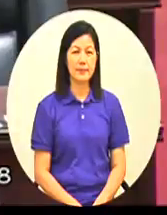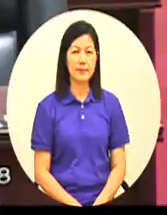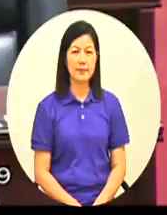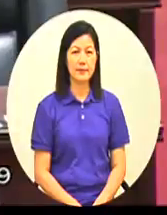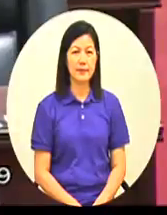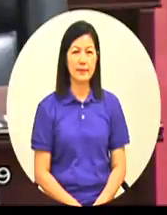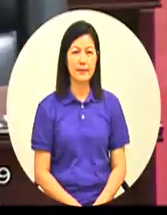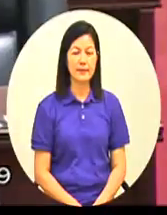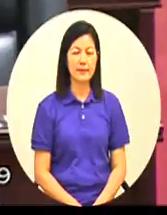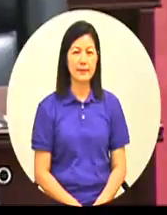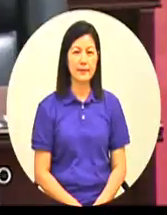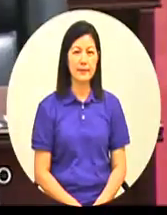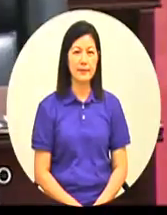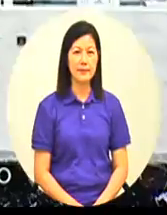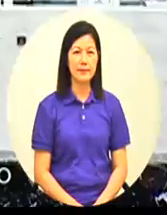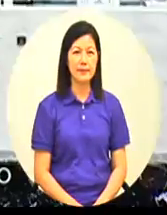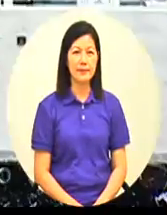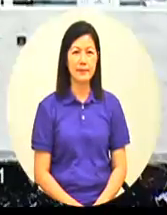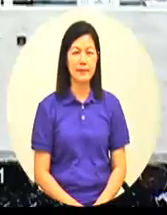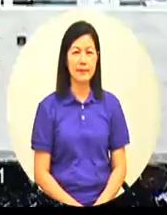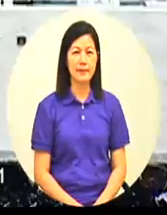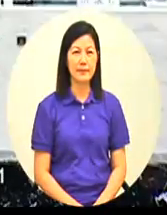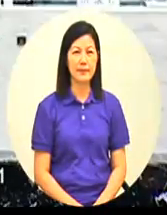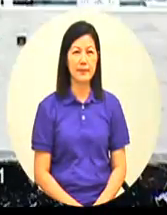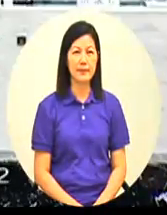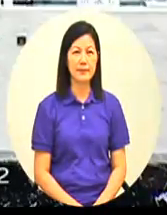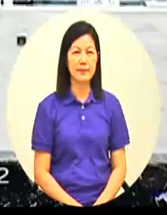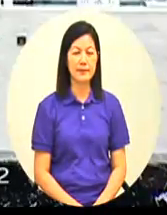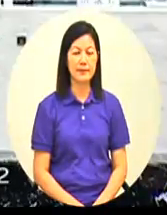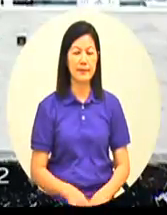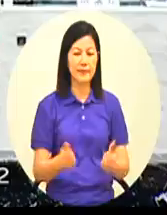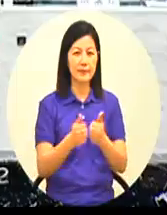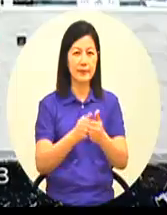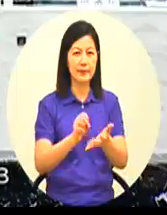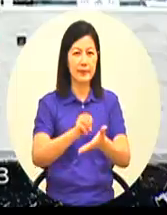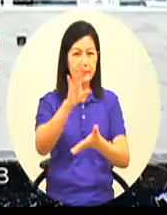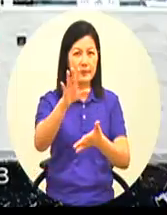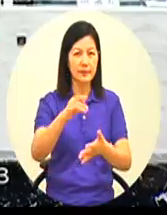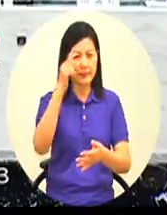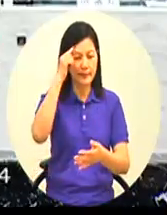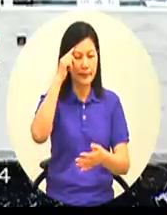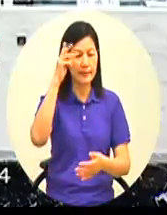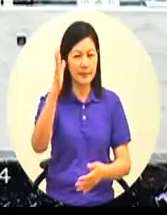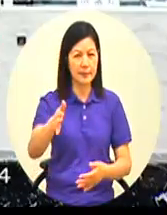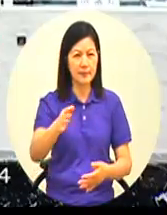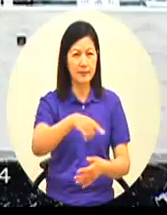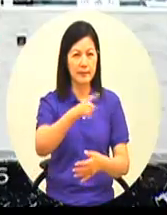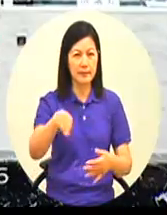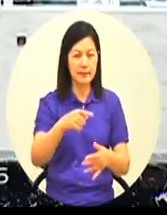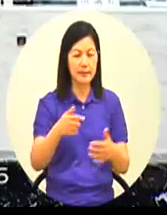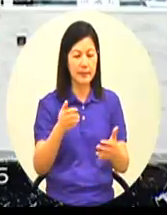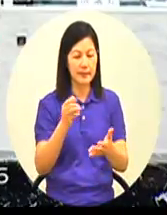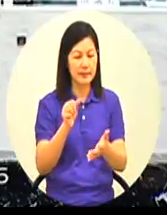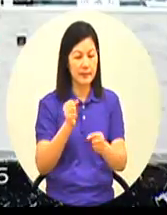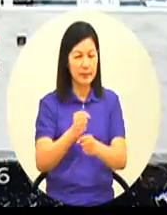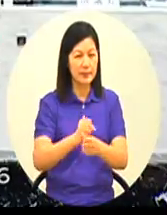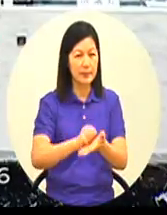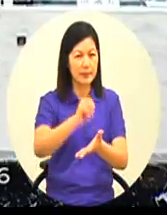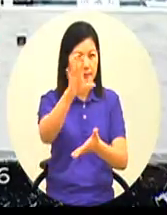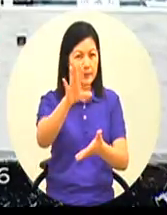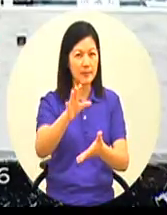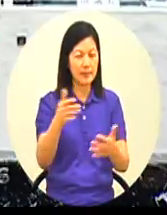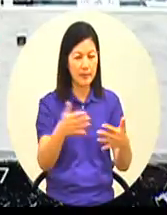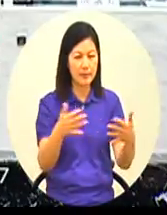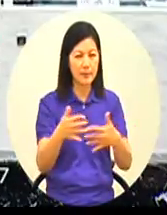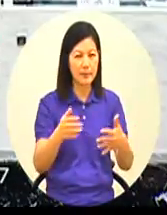好，好，谢谢。好，向大会报告，两天半的民政部门业务报告与执行已经全